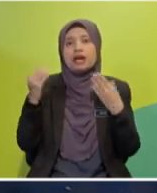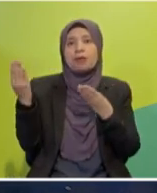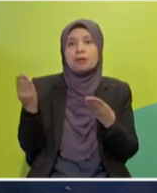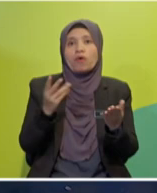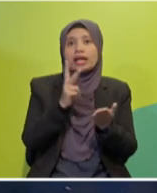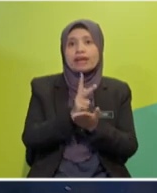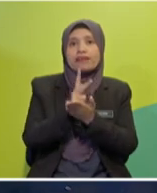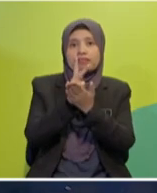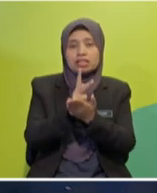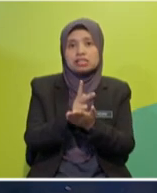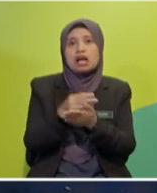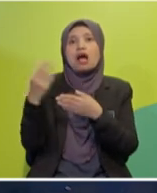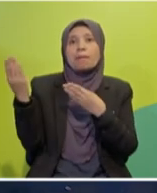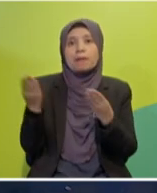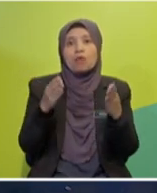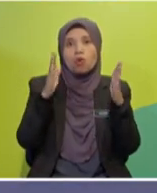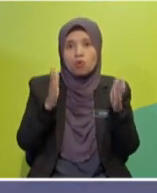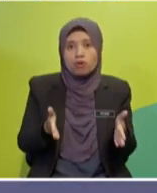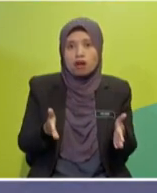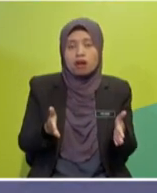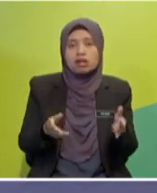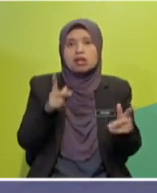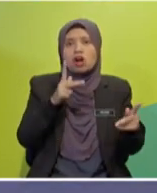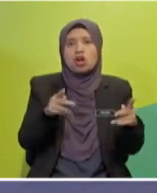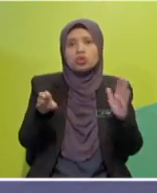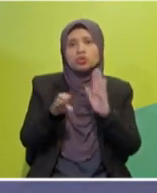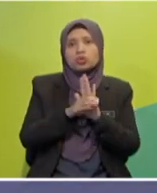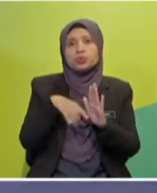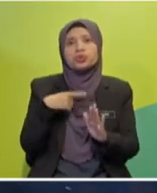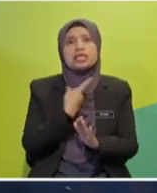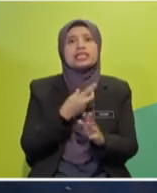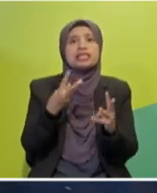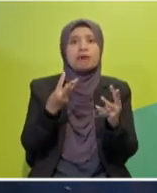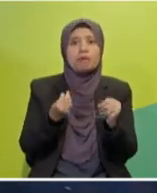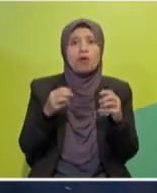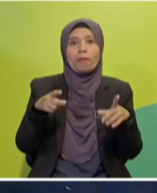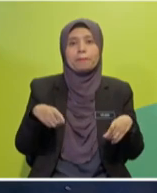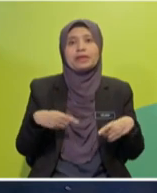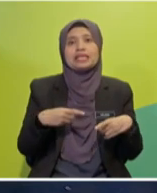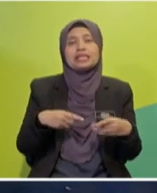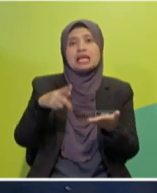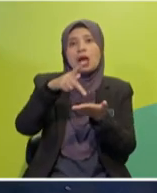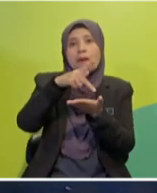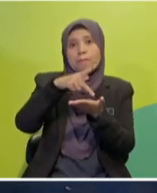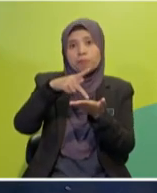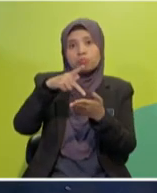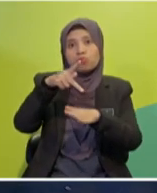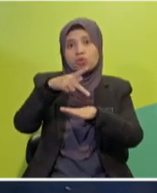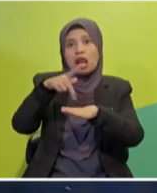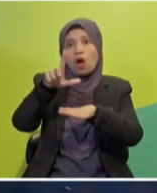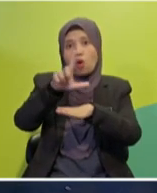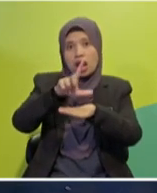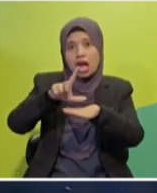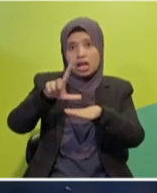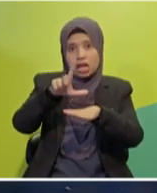bawa penumpang sahaja. Macam kita nak pergi bercuti ke pulau-pulau cikgu. Ya, Pulau Langkawi. Pulau Langkawi. Benar cikgu. Pergi ke Pulau